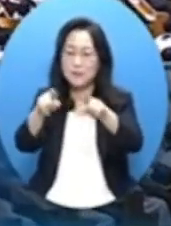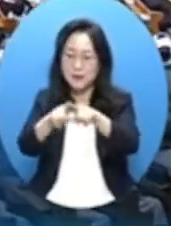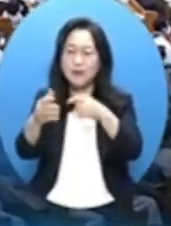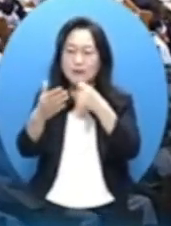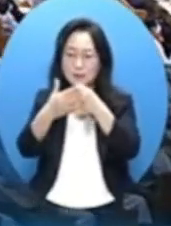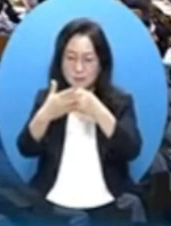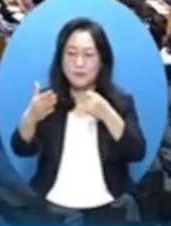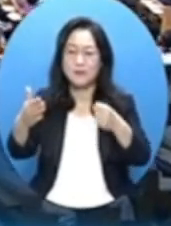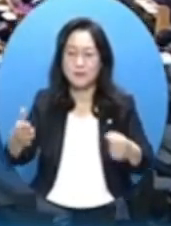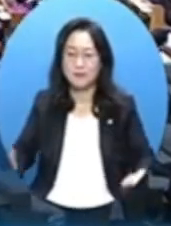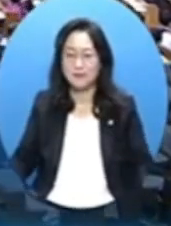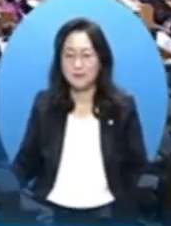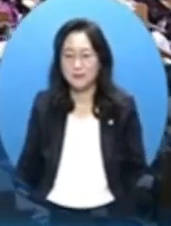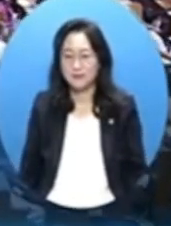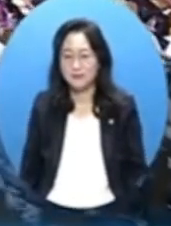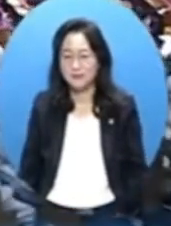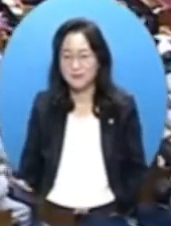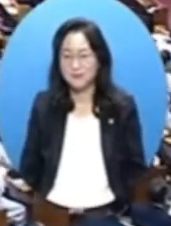하셨습니다.